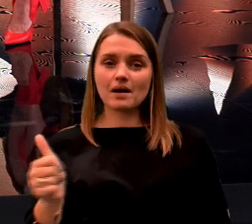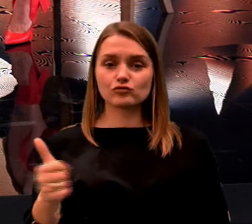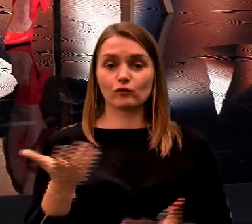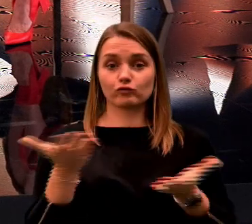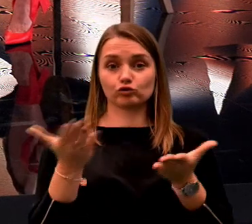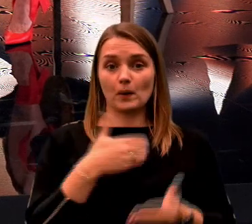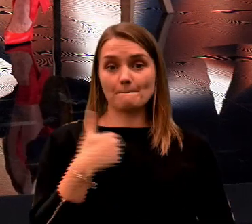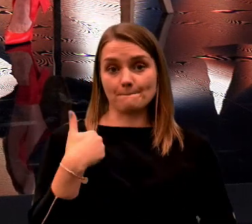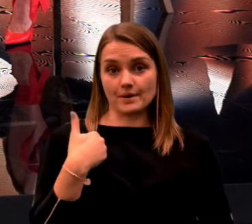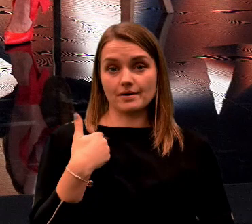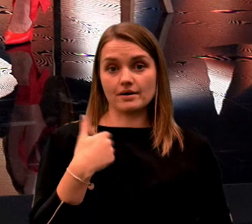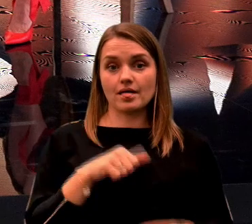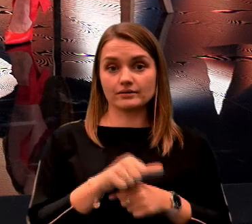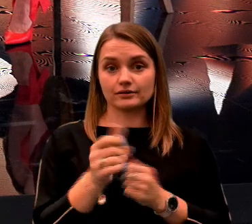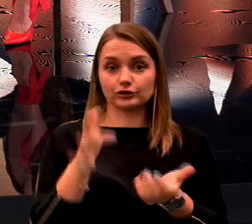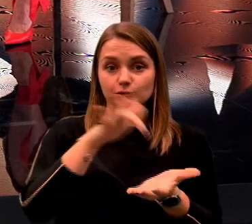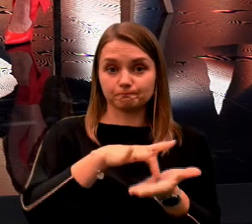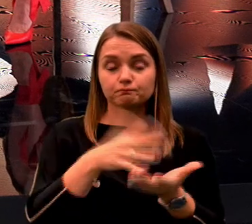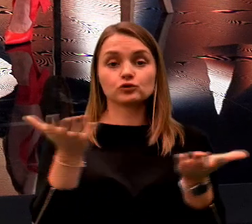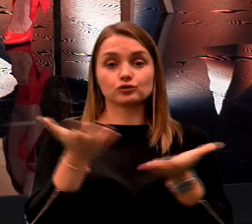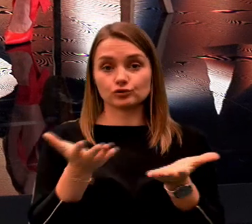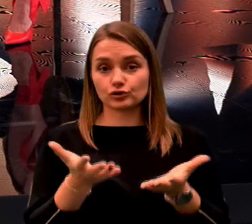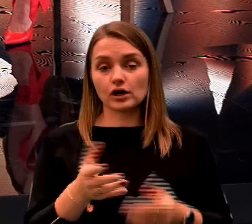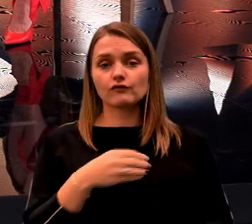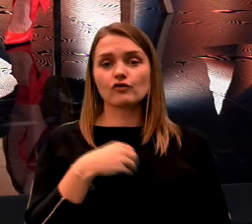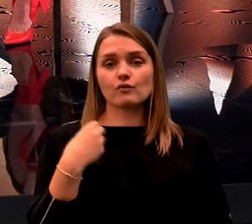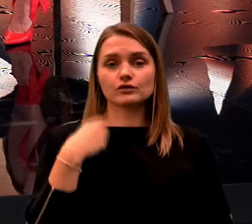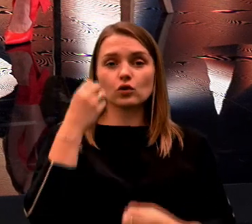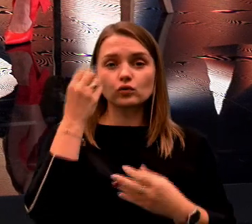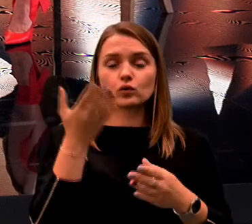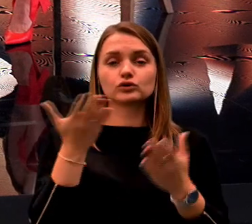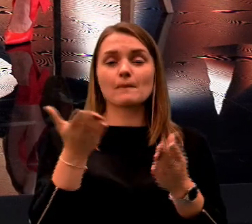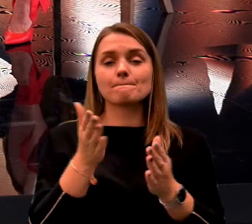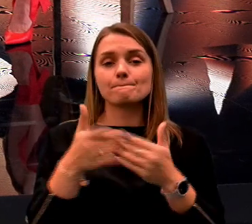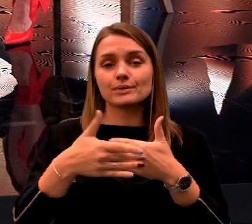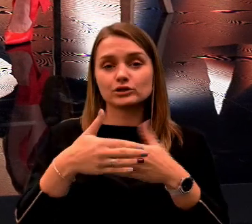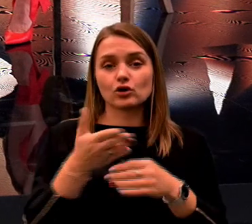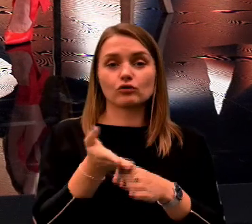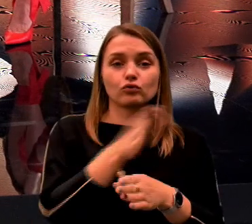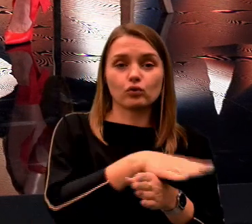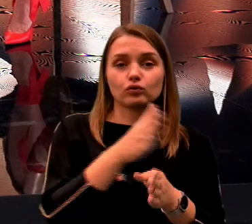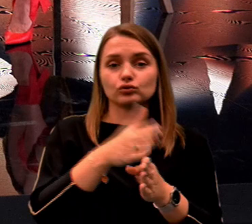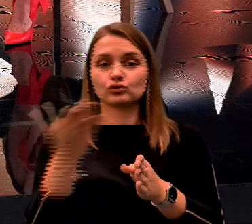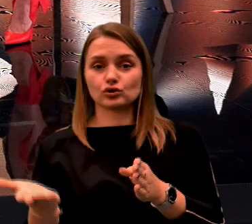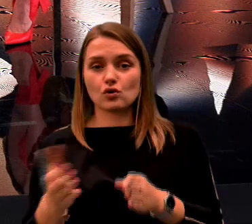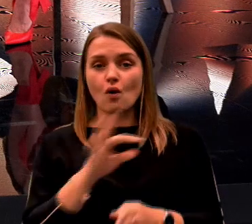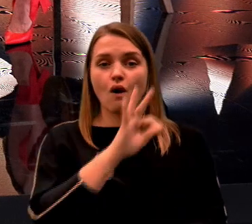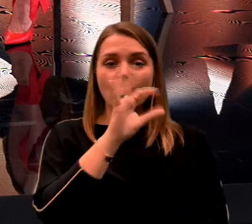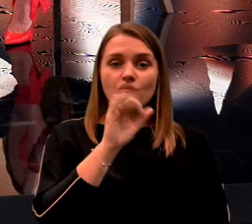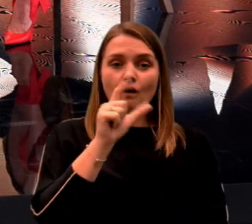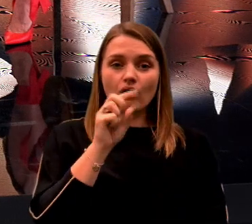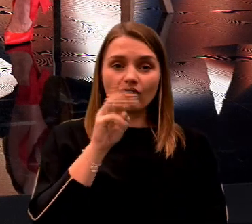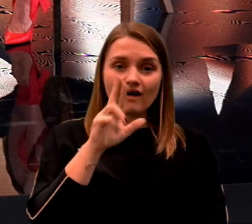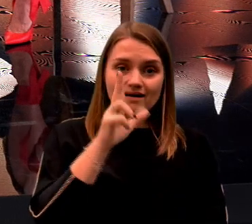jesteśmy jako polskie kultury organizacyjne, czy jesteśmy bliżej tego folwarku jeszcze wciąż, czy są już